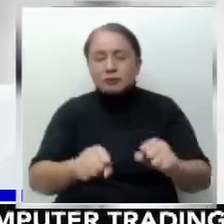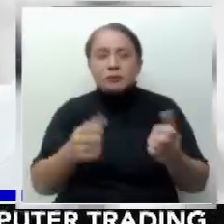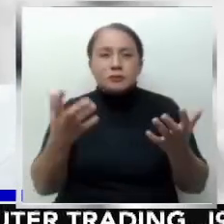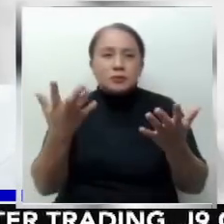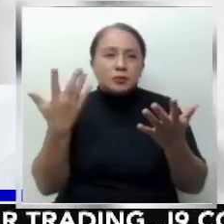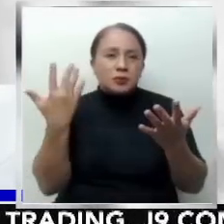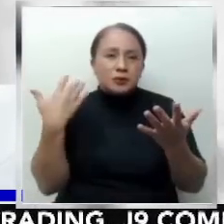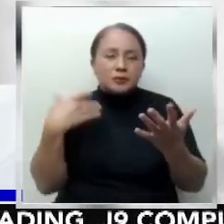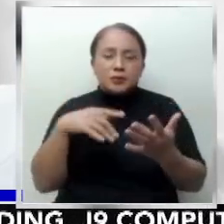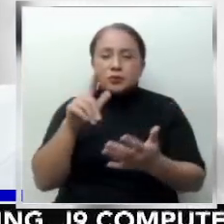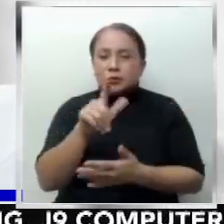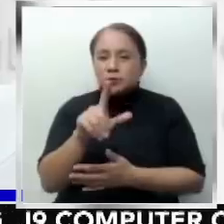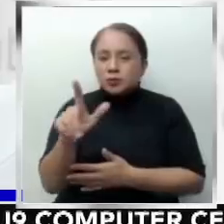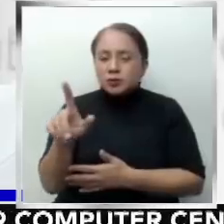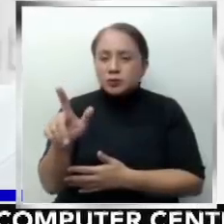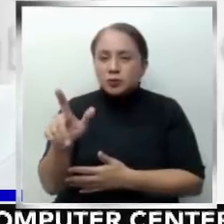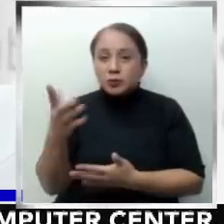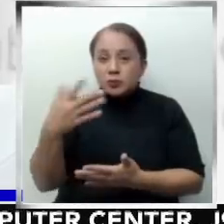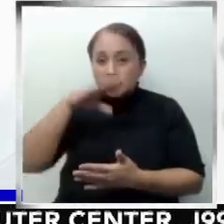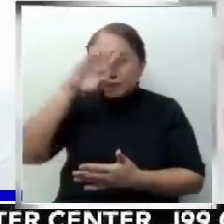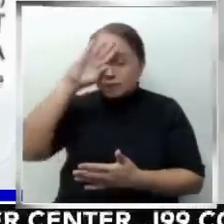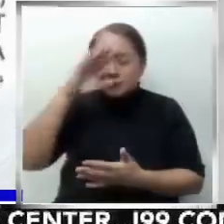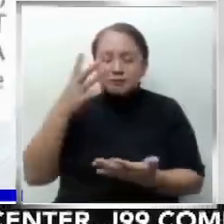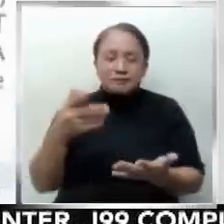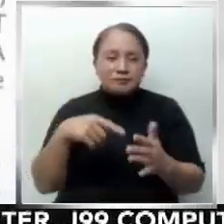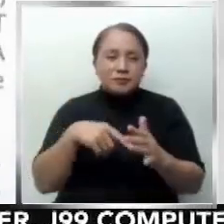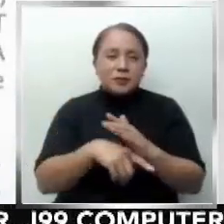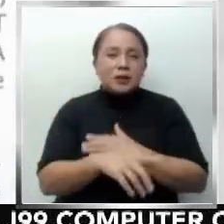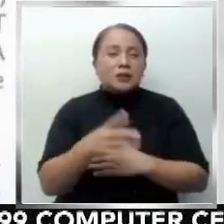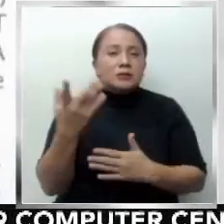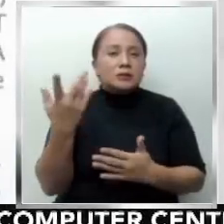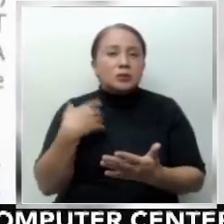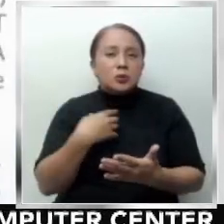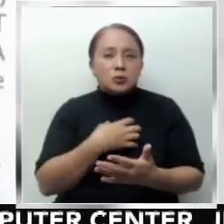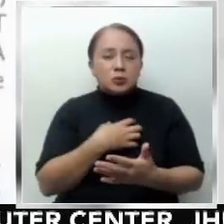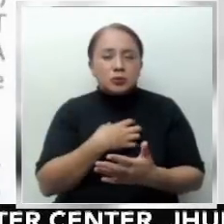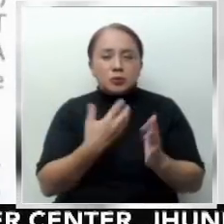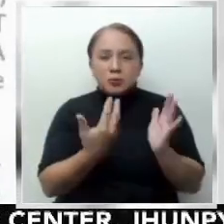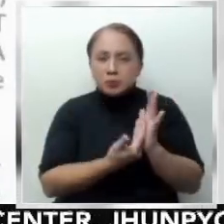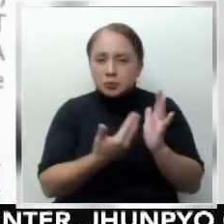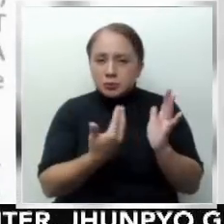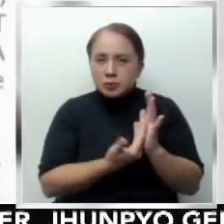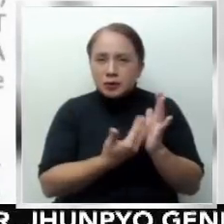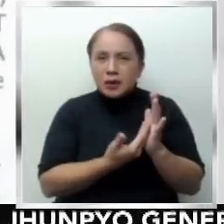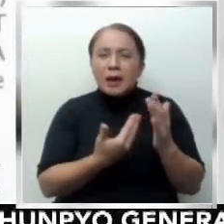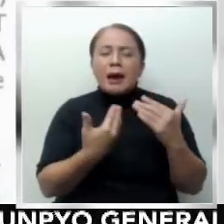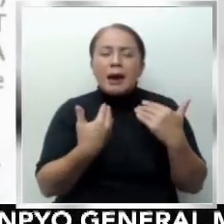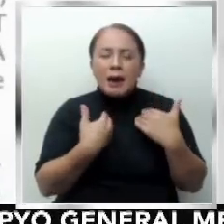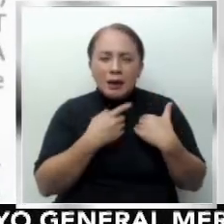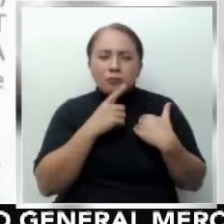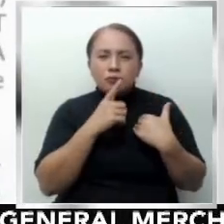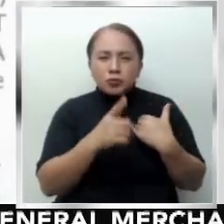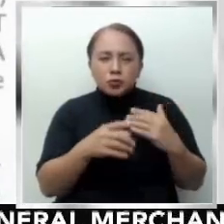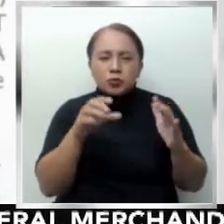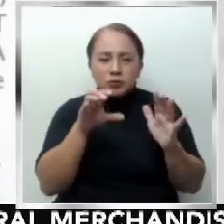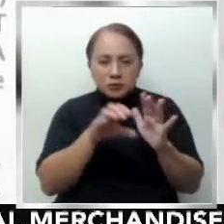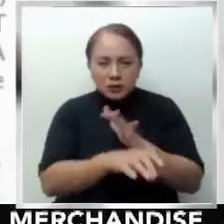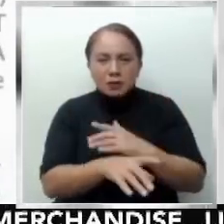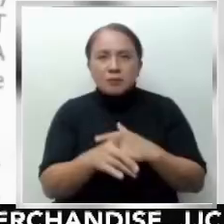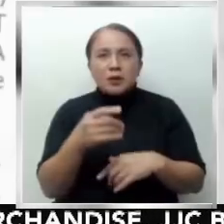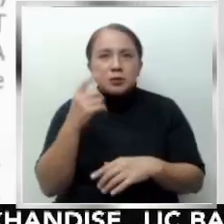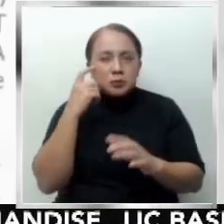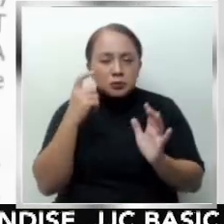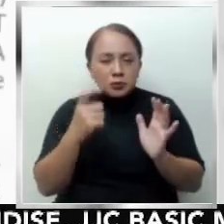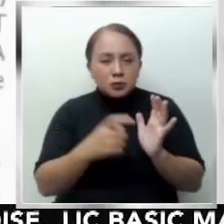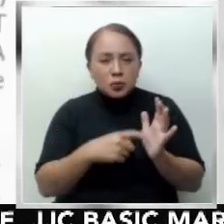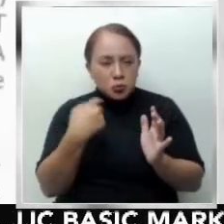2021 kung saan siya nasawi. Nabigo namang complainant at ebidensya na patunayang may nangyaring krimen at kilalanin ang mga may gawa